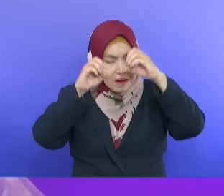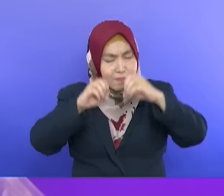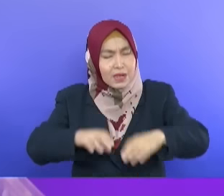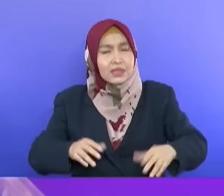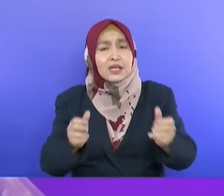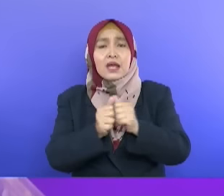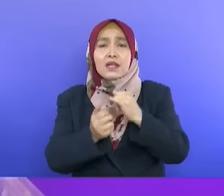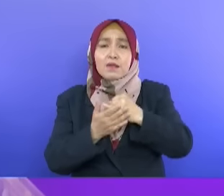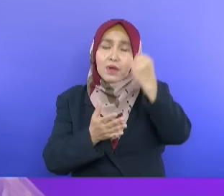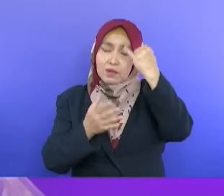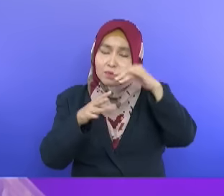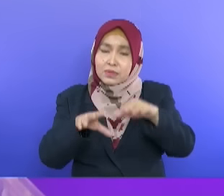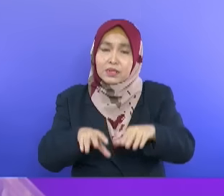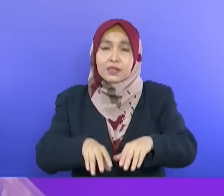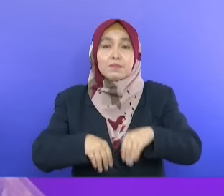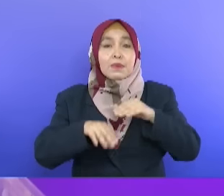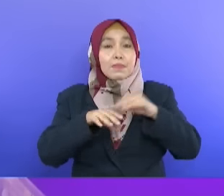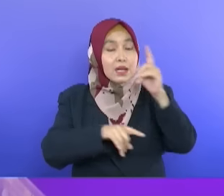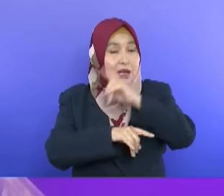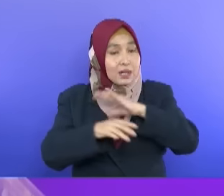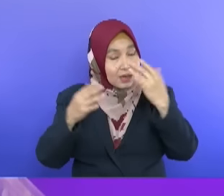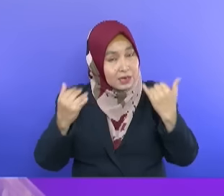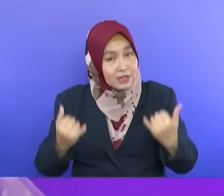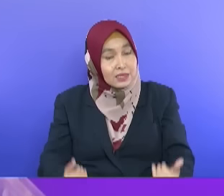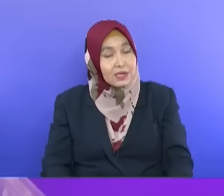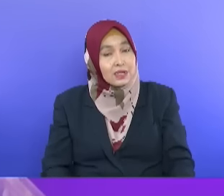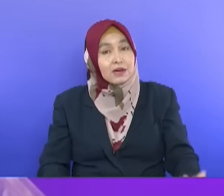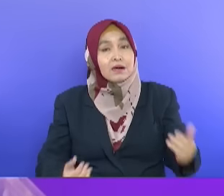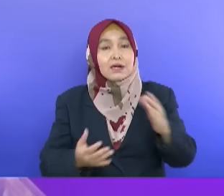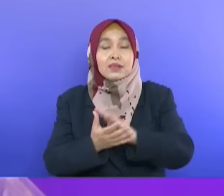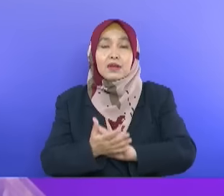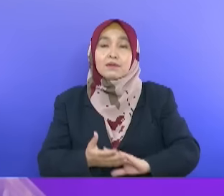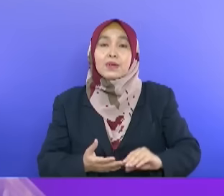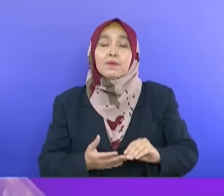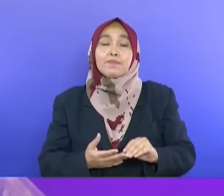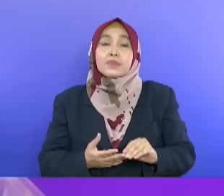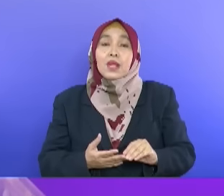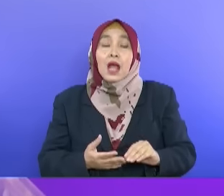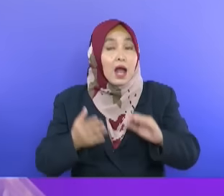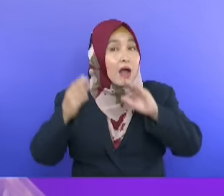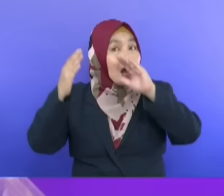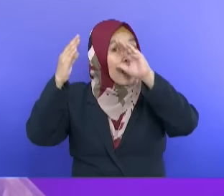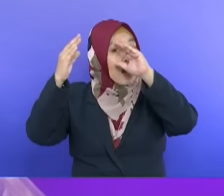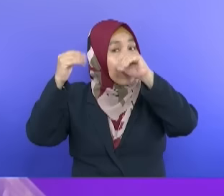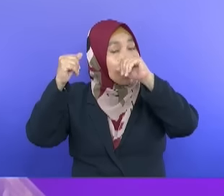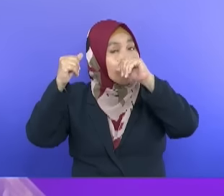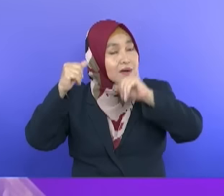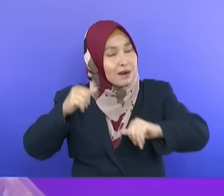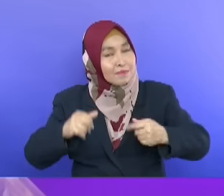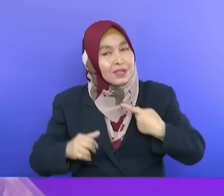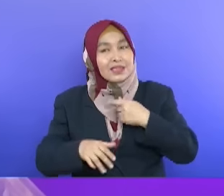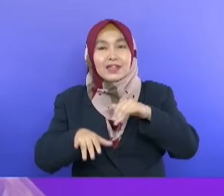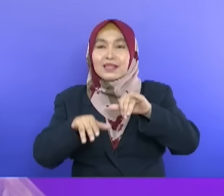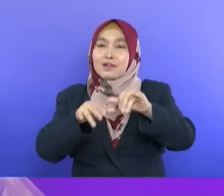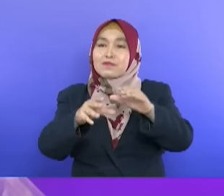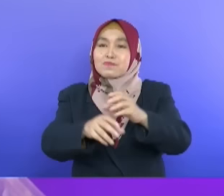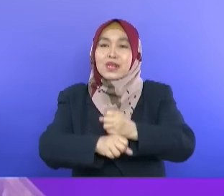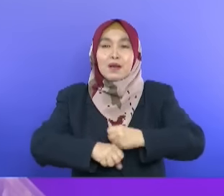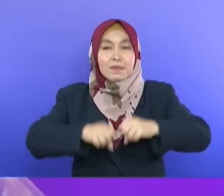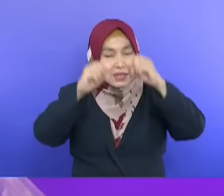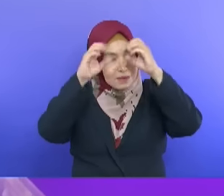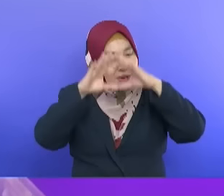innaka Antal alimul Hakim Rabbi Zidni Ilma moga-moga terus kita mendapat keberkatan